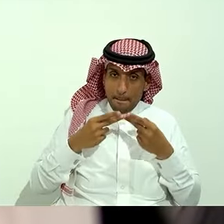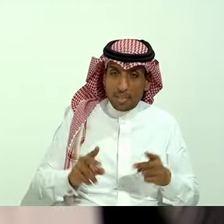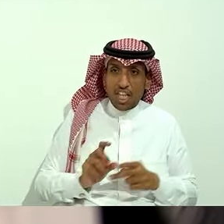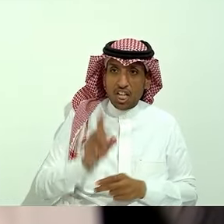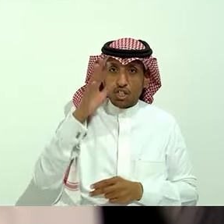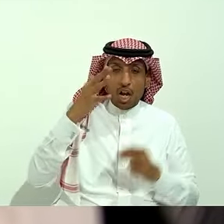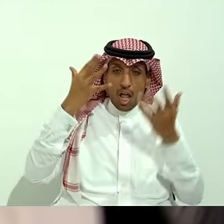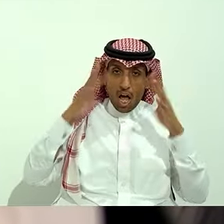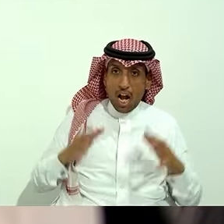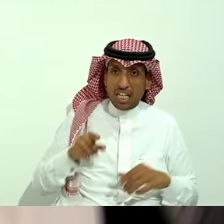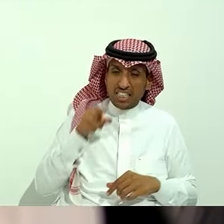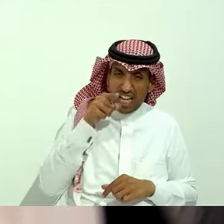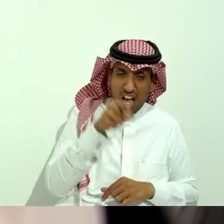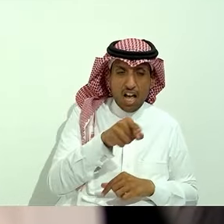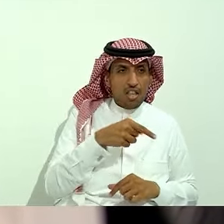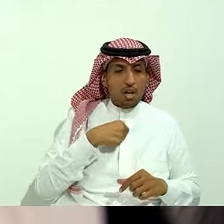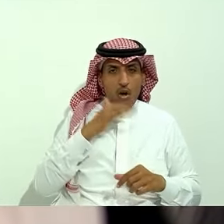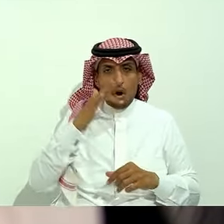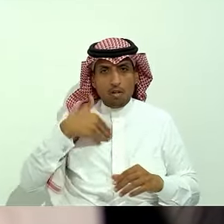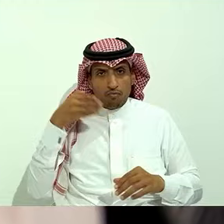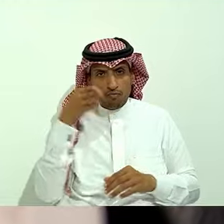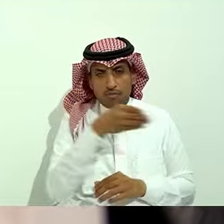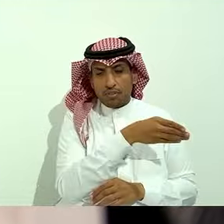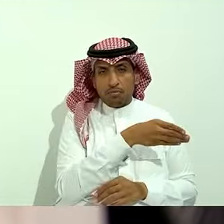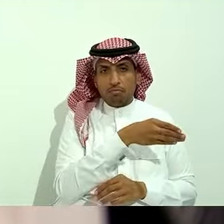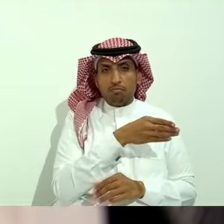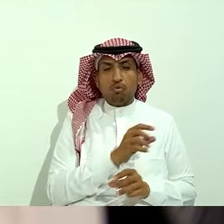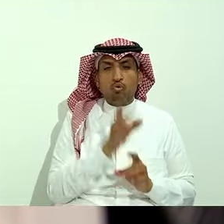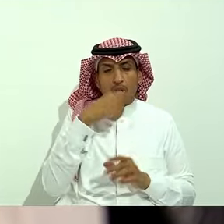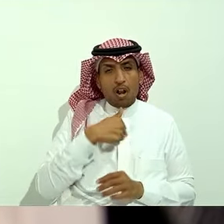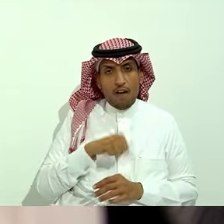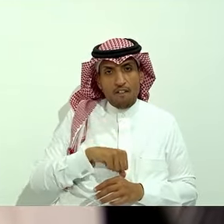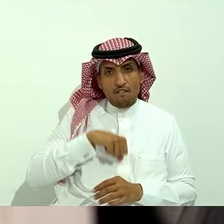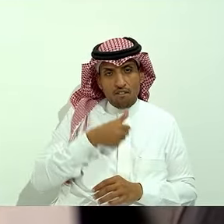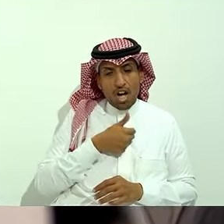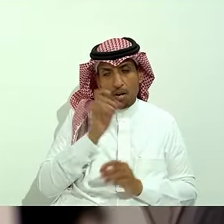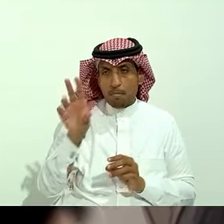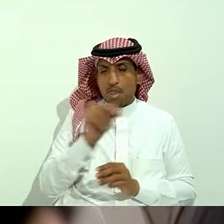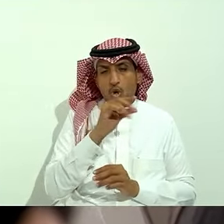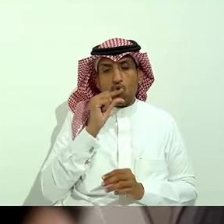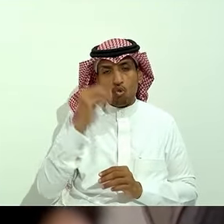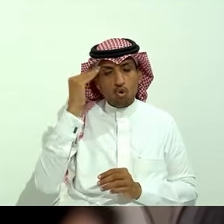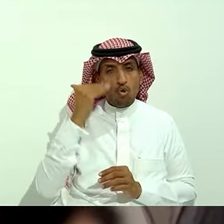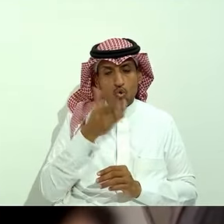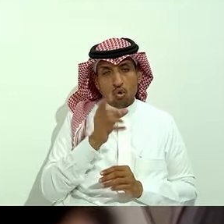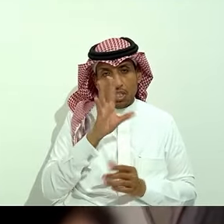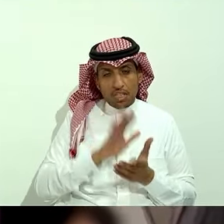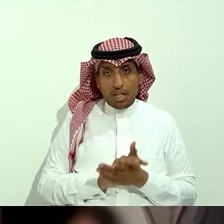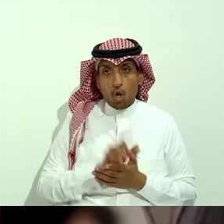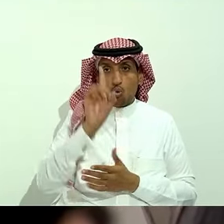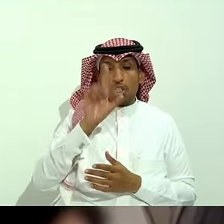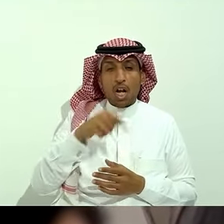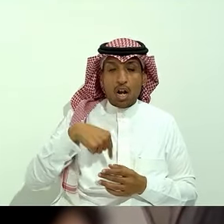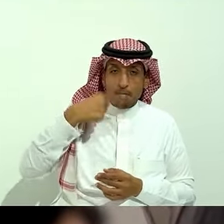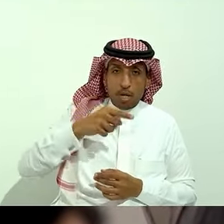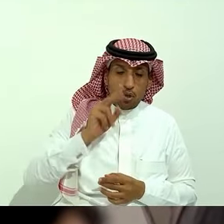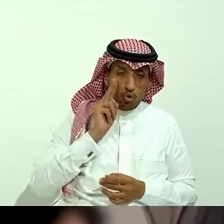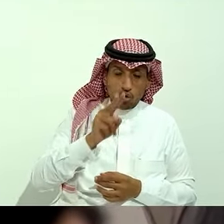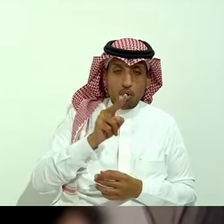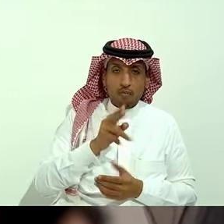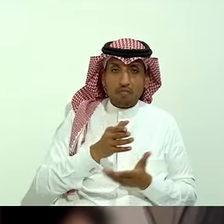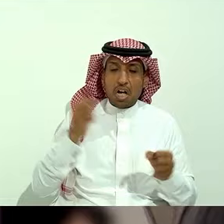بالأعراس هذه الملابس، ونفخر فيها مثل ما قالت الدكتورة. وإن شاء الله يوما ما فعلا نشوف الخط